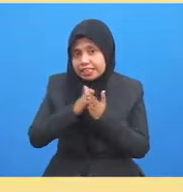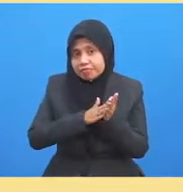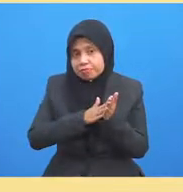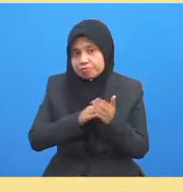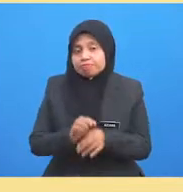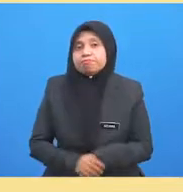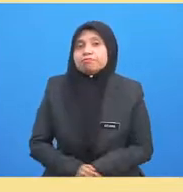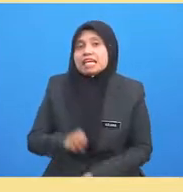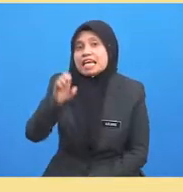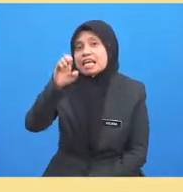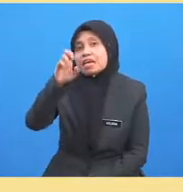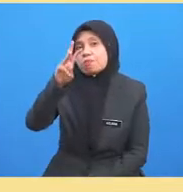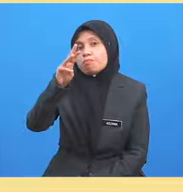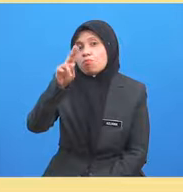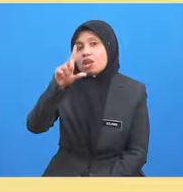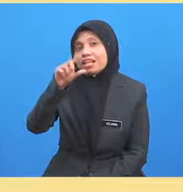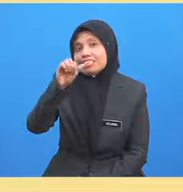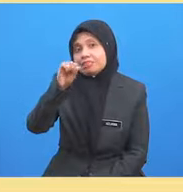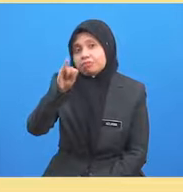cat emulsi.